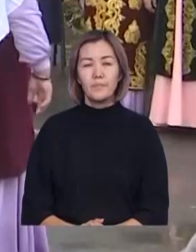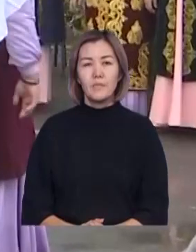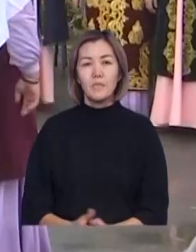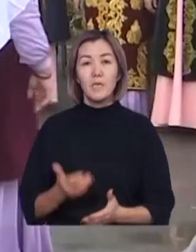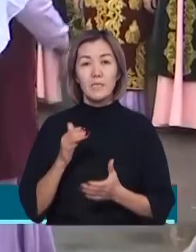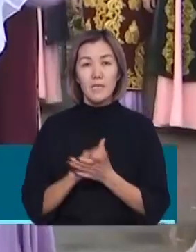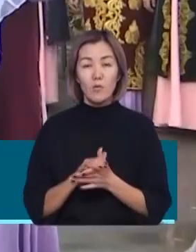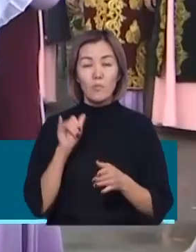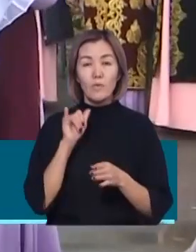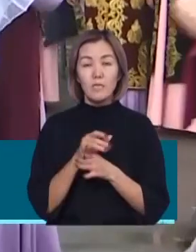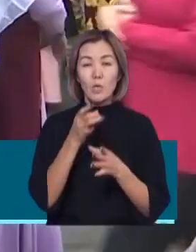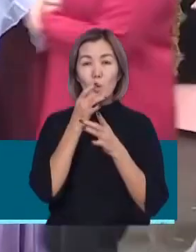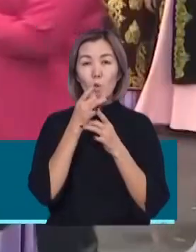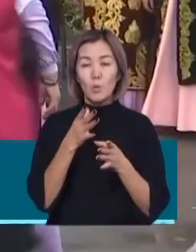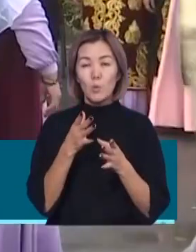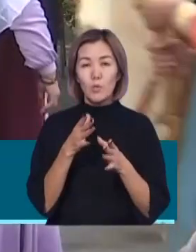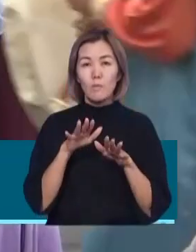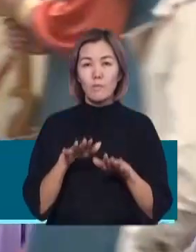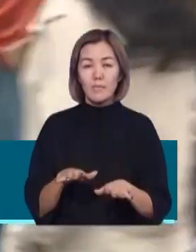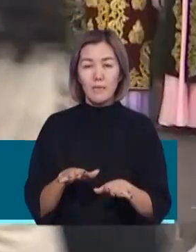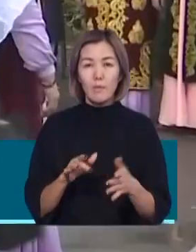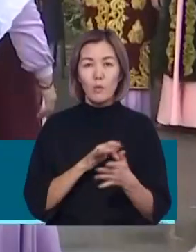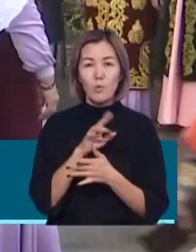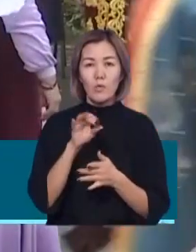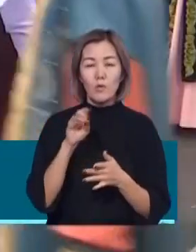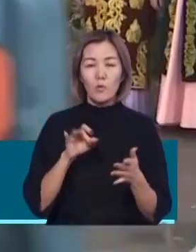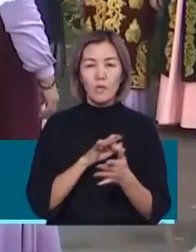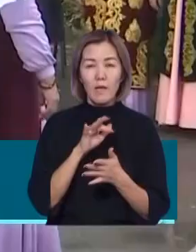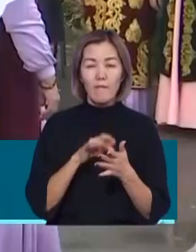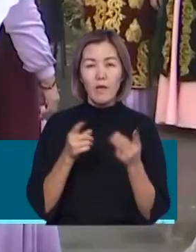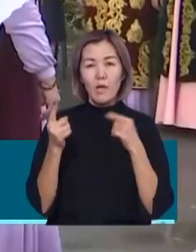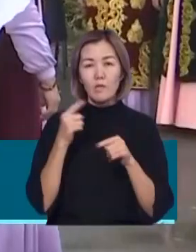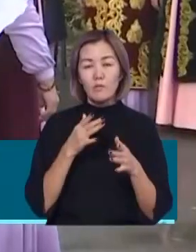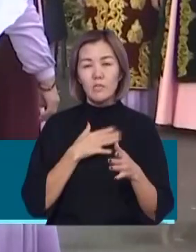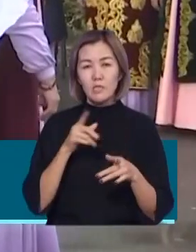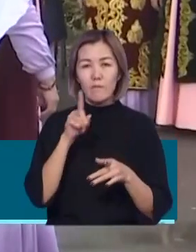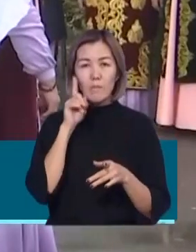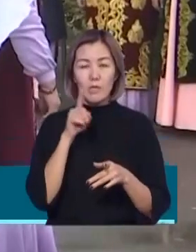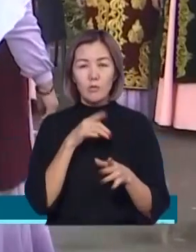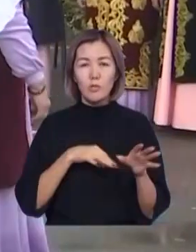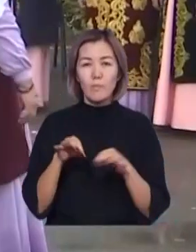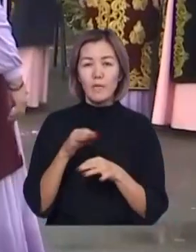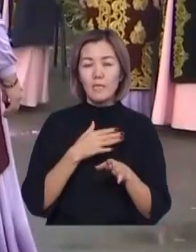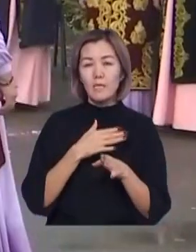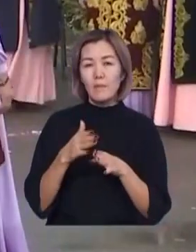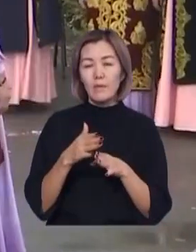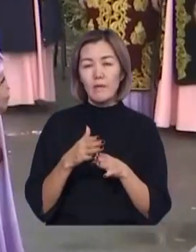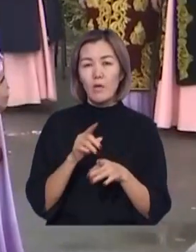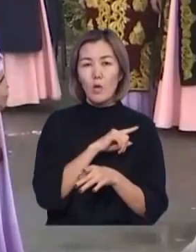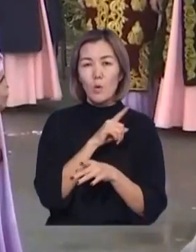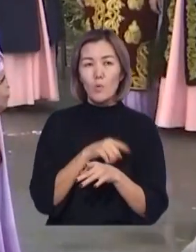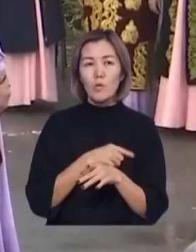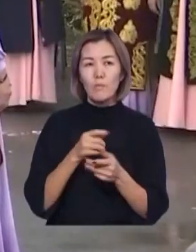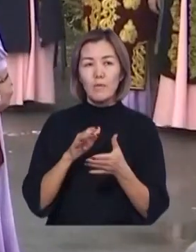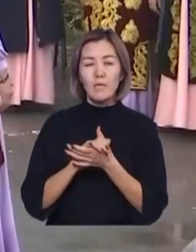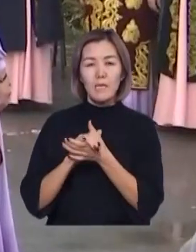знакомим гостей с культурными достопримечательностями города Кунаев с творчеством нашей молодёжи проекты направленные на укрепление